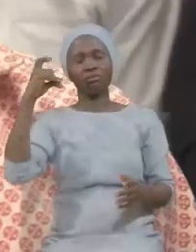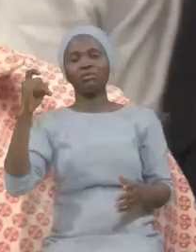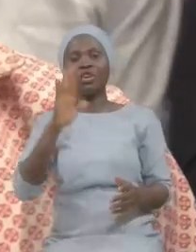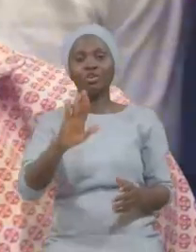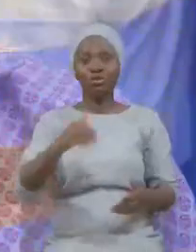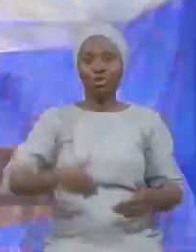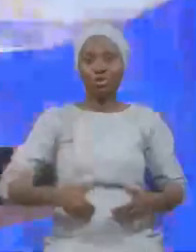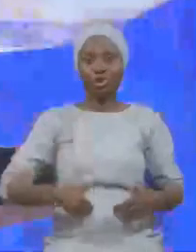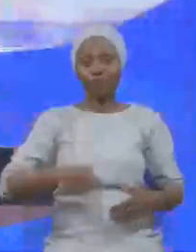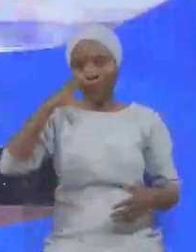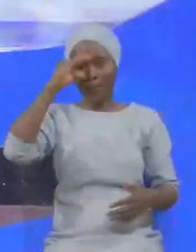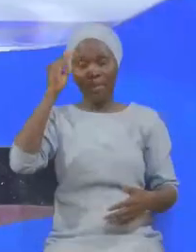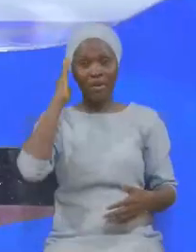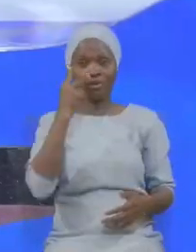visions.